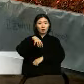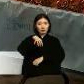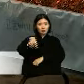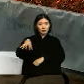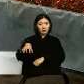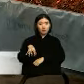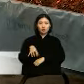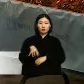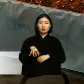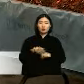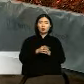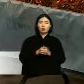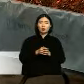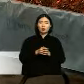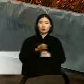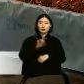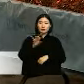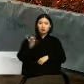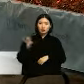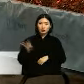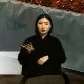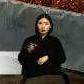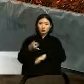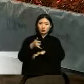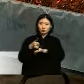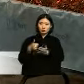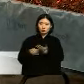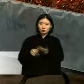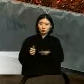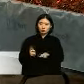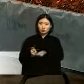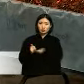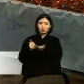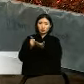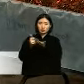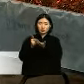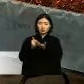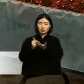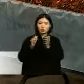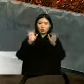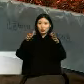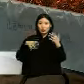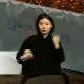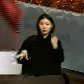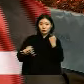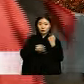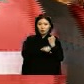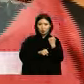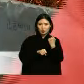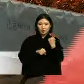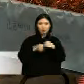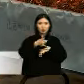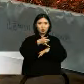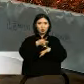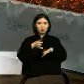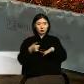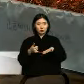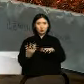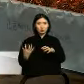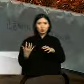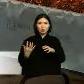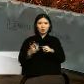그 농산물을 키워서 이거를 가을에 수확을 해서 이 시골의 순수함을